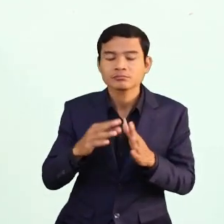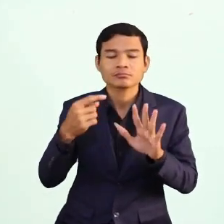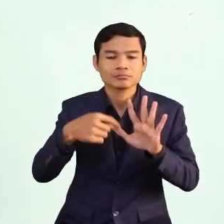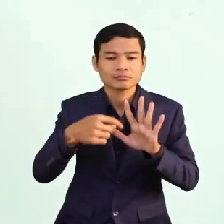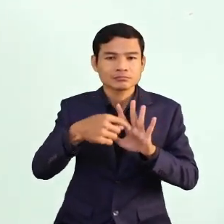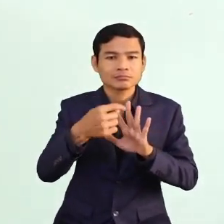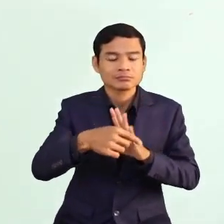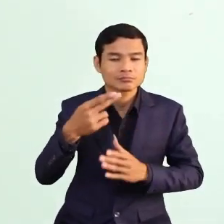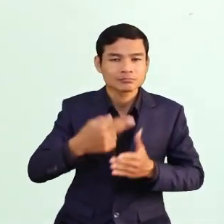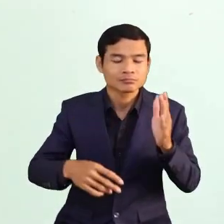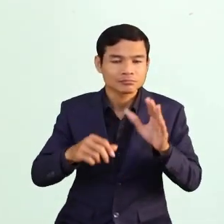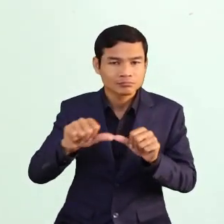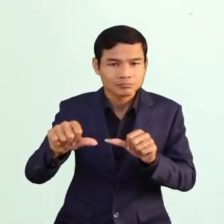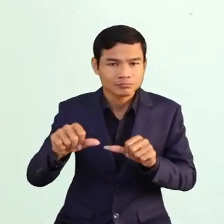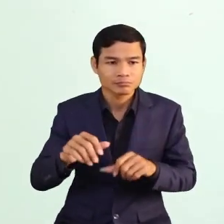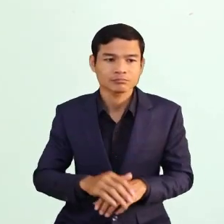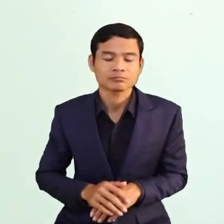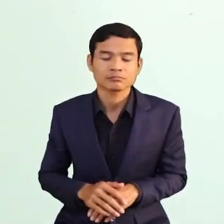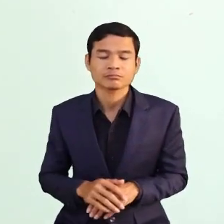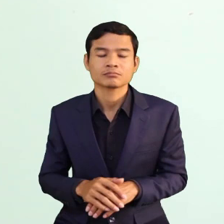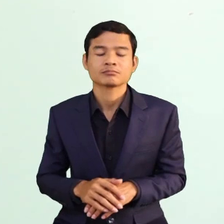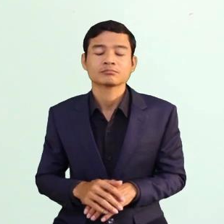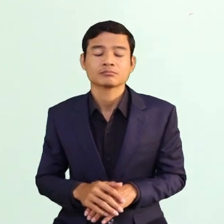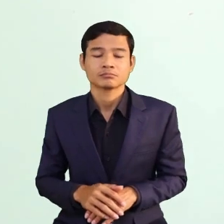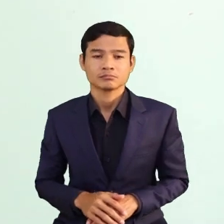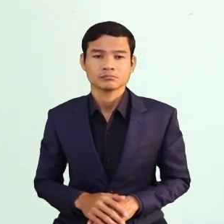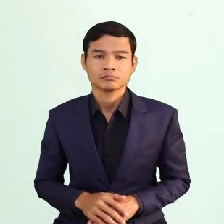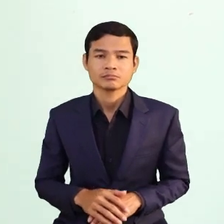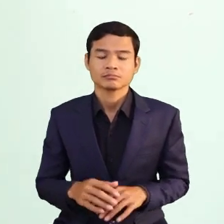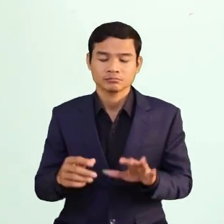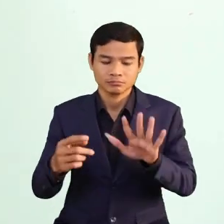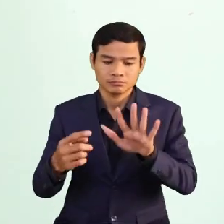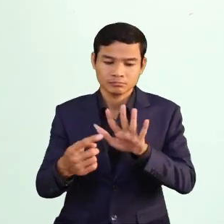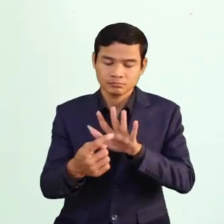ได้จ้าคือเชียสระ